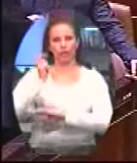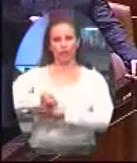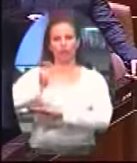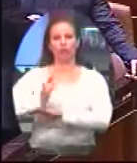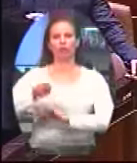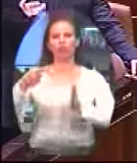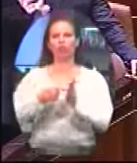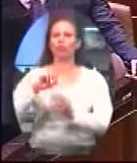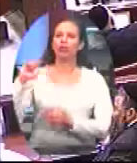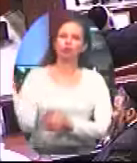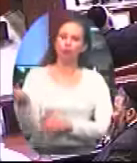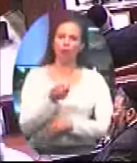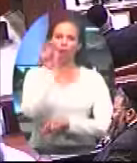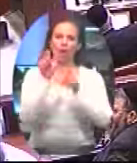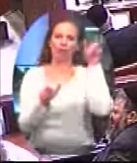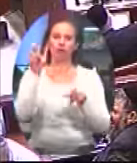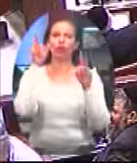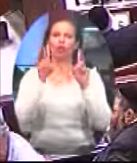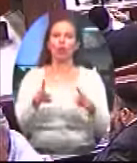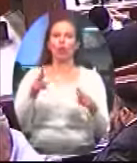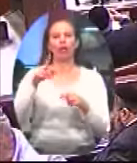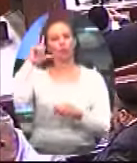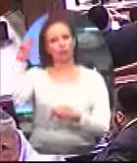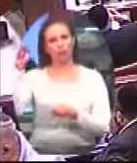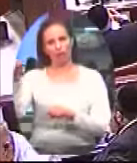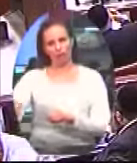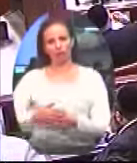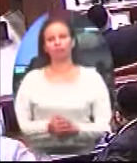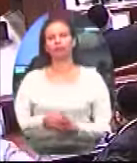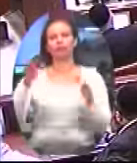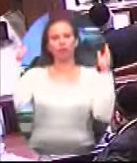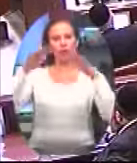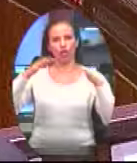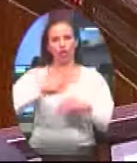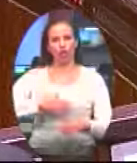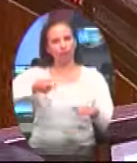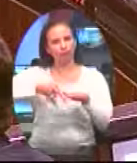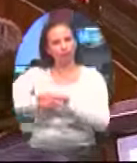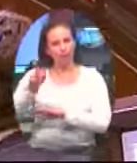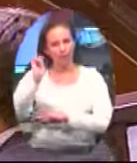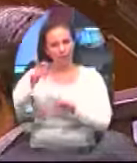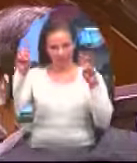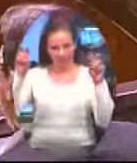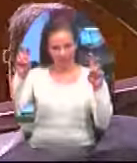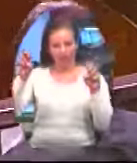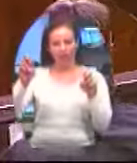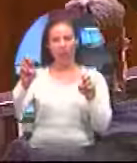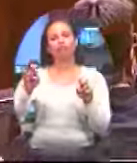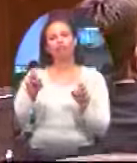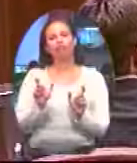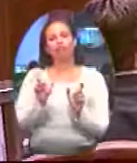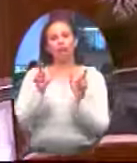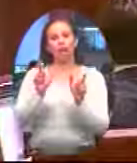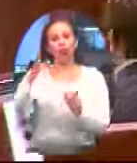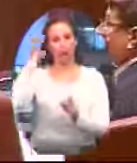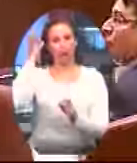יוכלו להגיע הביתה. השלג והרצון של החקים להימלט מוקדם מהכנסת מנו היום כאבי ראש בקואליציה. הרוב